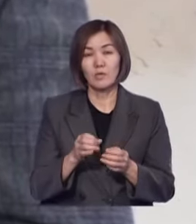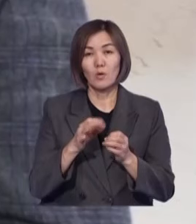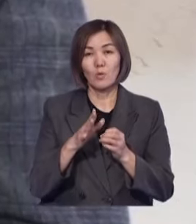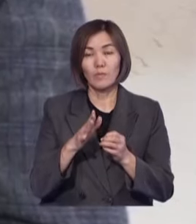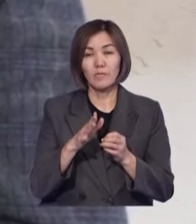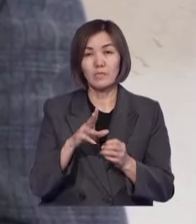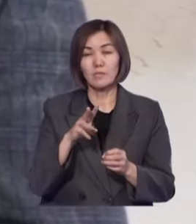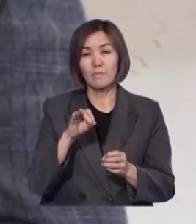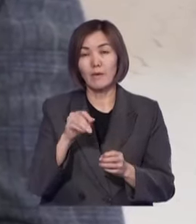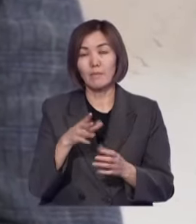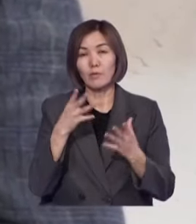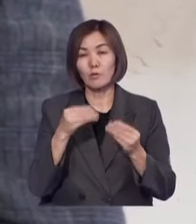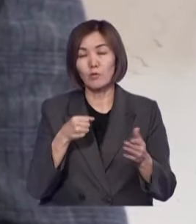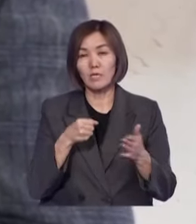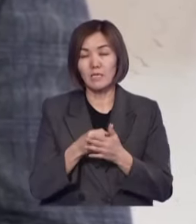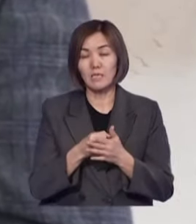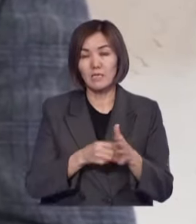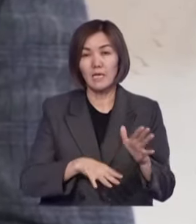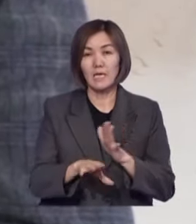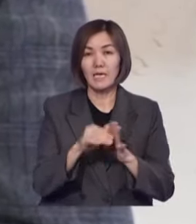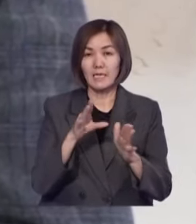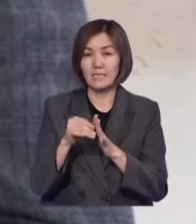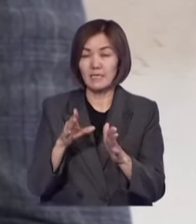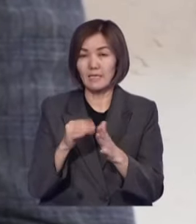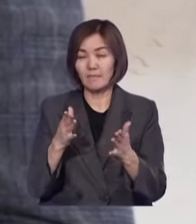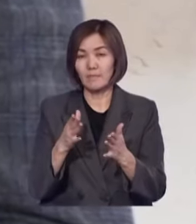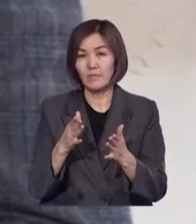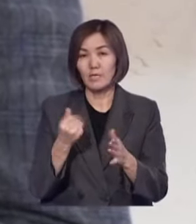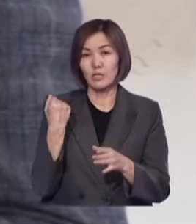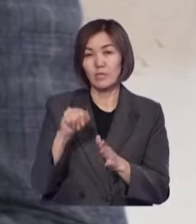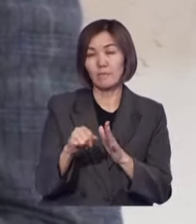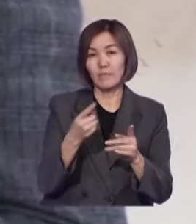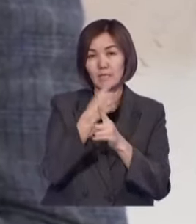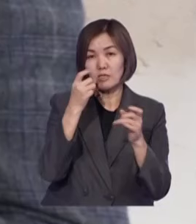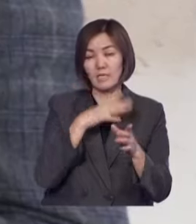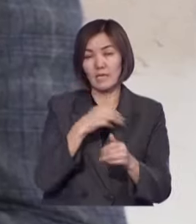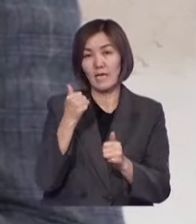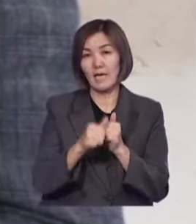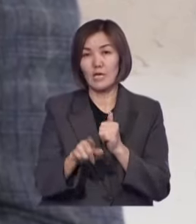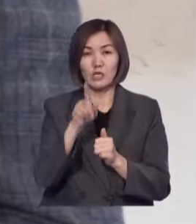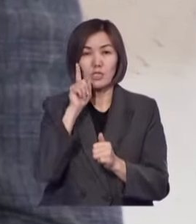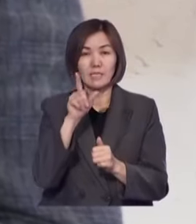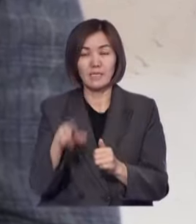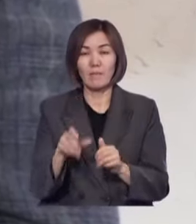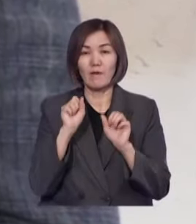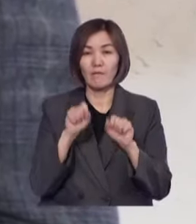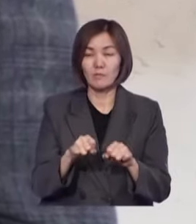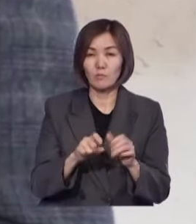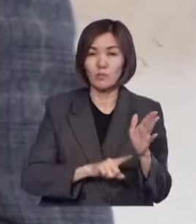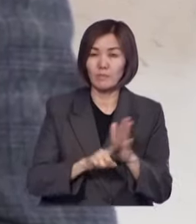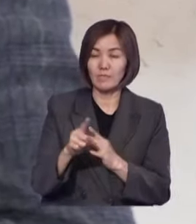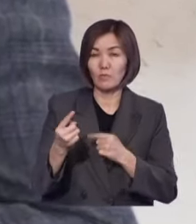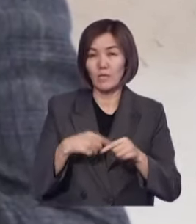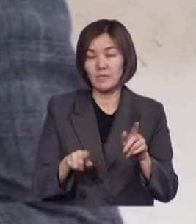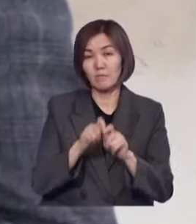15-ші мамырға дейін бұл жаңа жобалардың шешімі шығатын болады. Бұл дегеніміз әр жасқа өзінің мүмкіндігін бастауға,